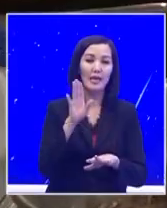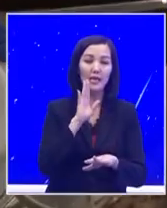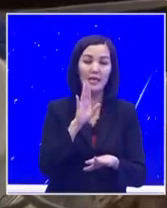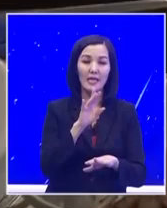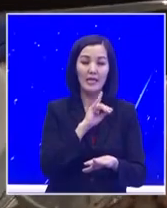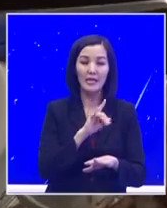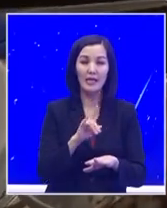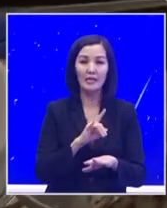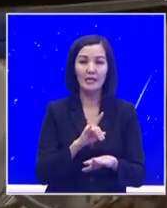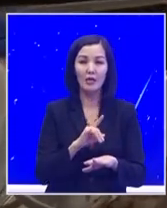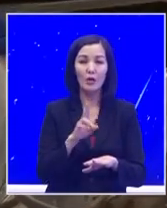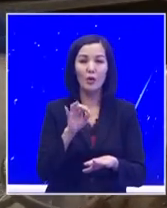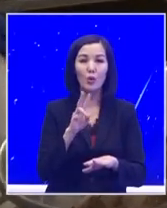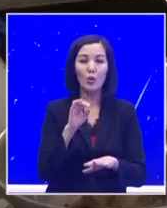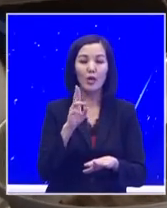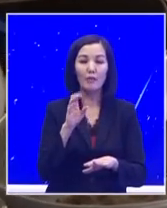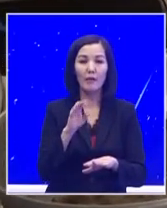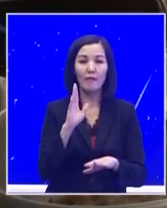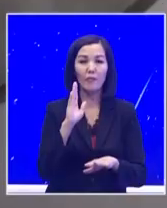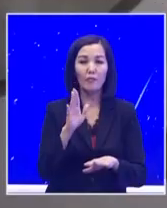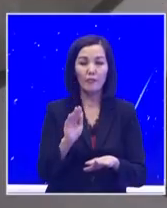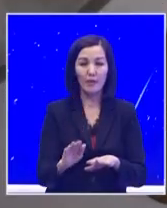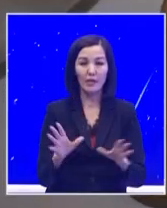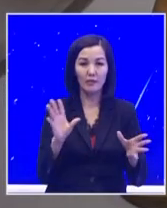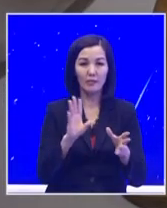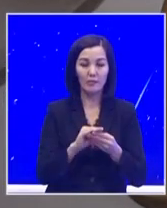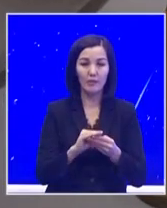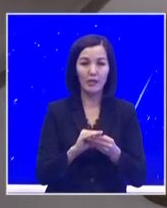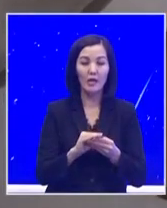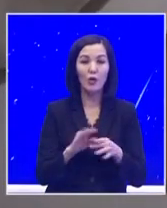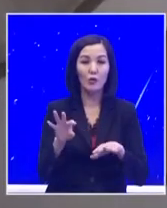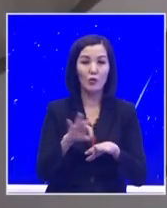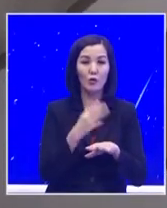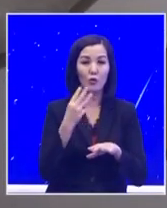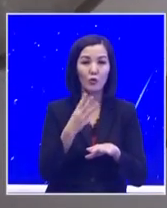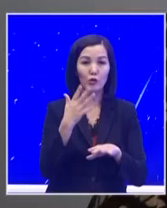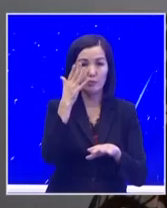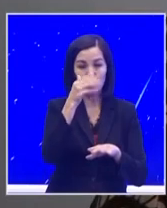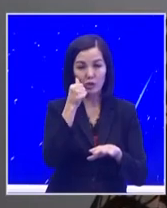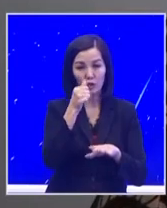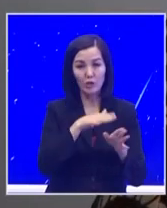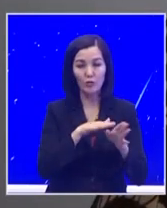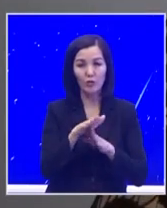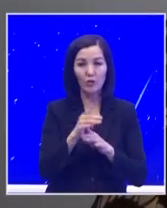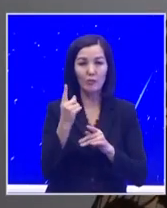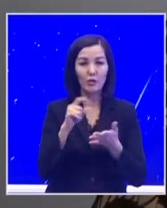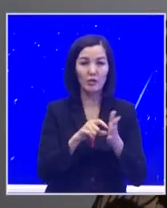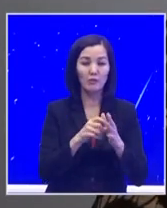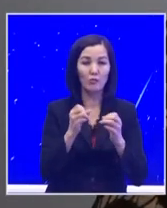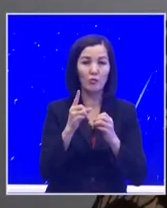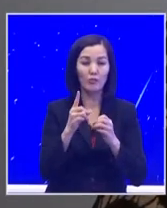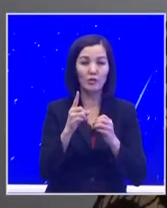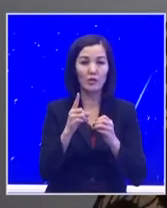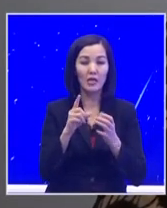алға тартады. Хадиша Құнанбаева болашақ жарын бала кезден біледі. Биыл отауласқандарына 35 жыл толыпты. Бірінші класстан бастап, 11-ші класқа дейін